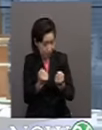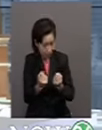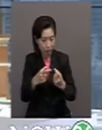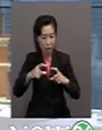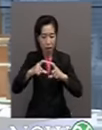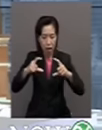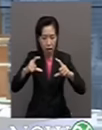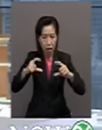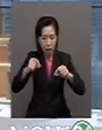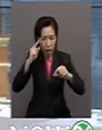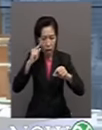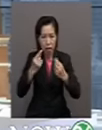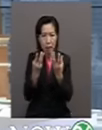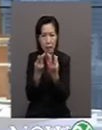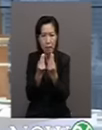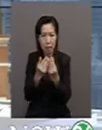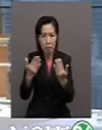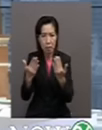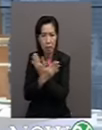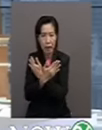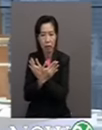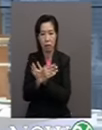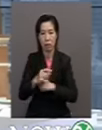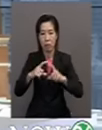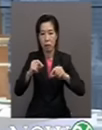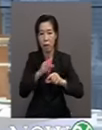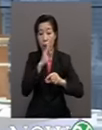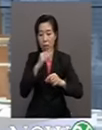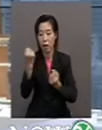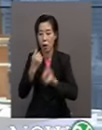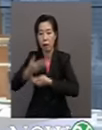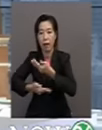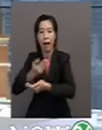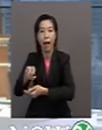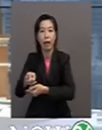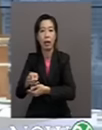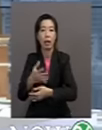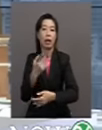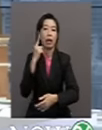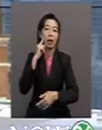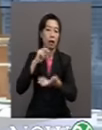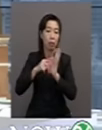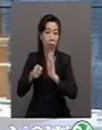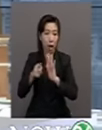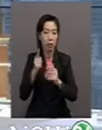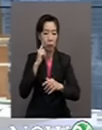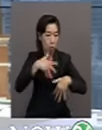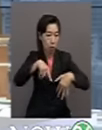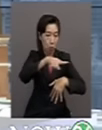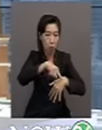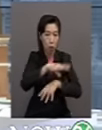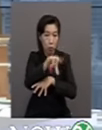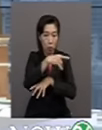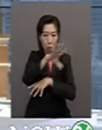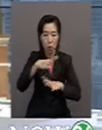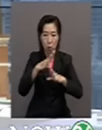าแล้วก็เอาไปสวมทะเบียนไปขายต่อให้กับคนอื่นปรากฏว่าเจอทั้งสองดอกนะฮะมูลค่าความเสียหายประมาณ